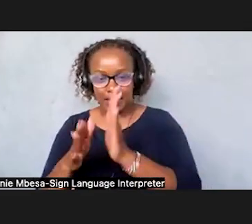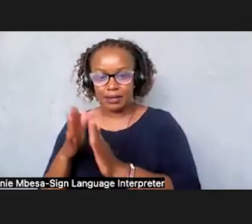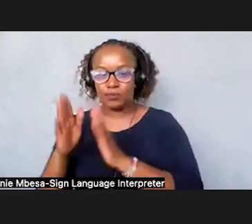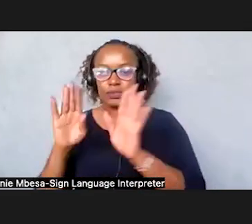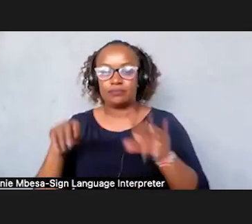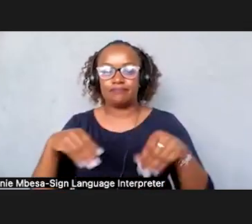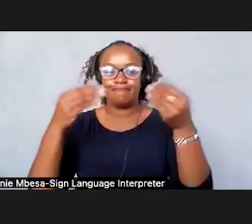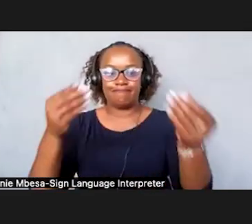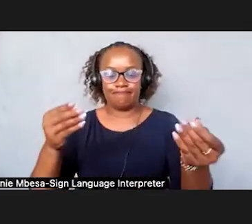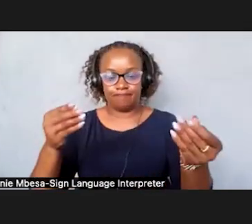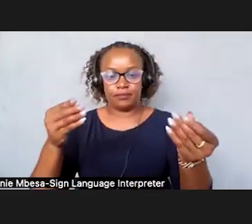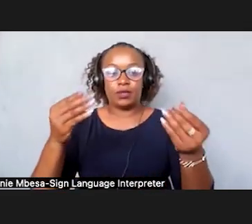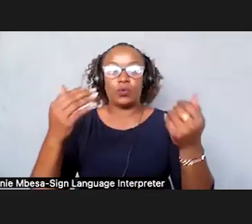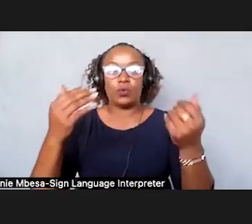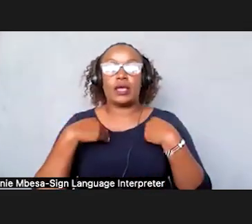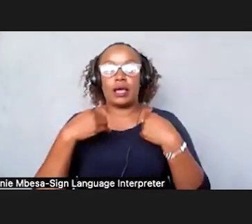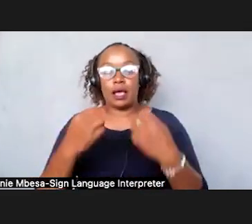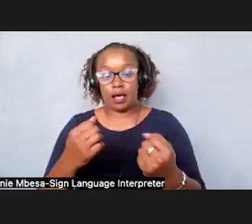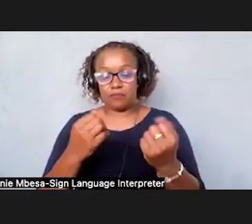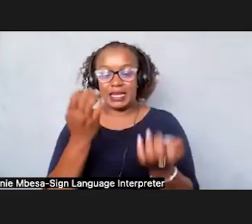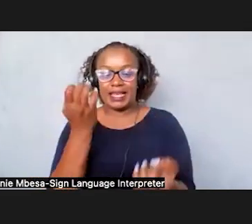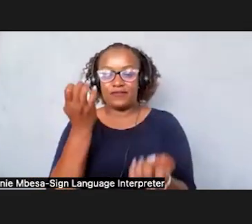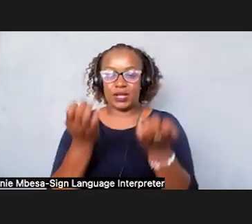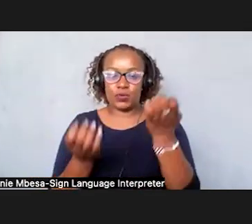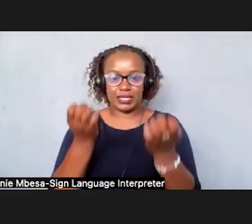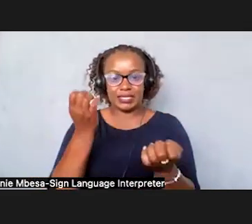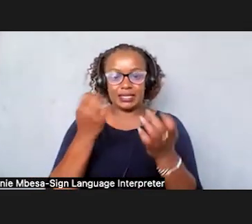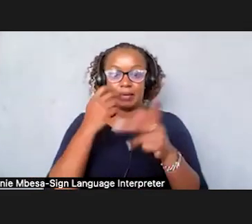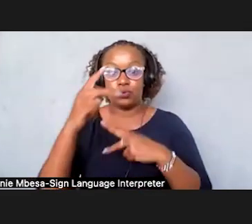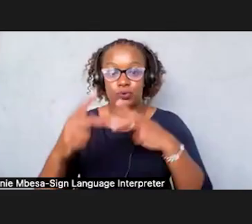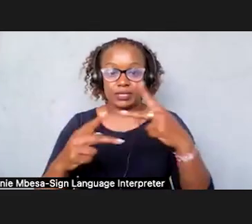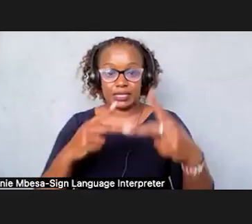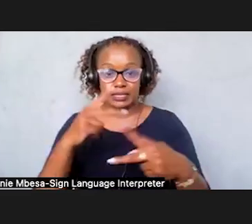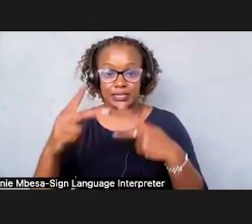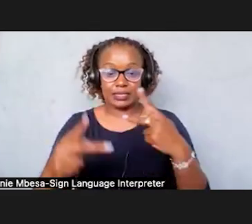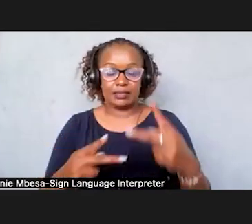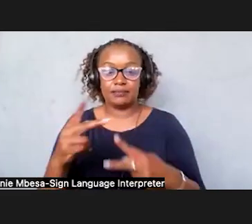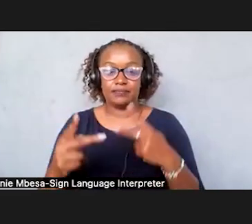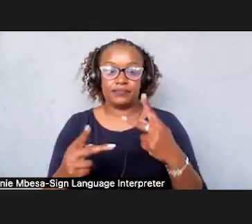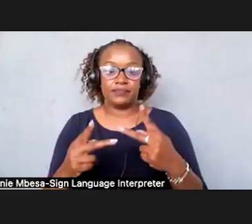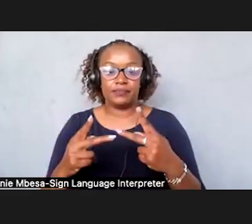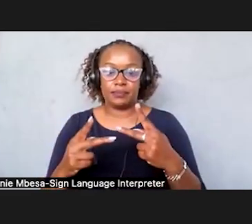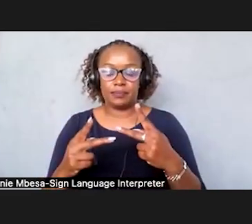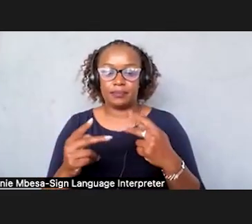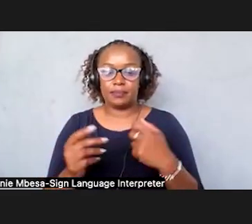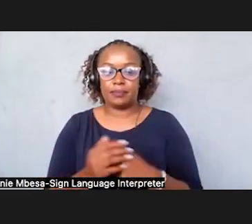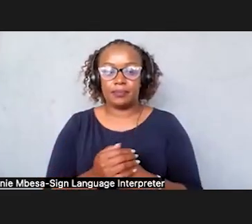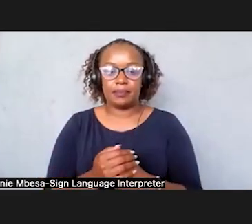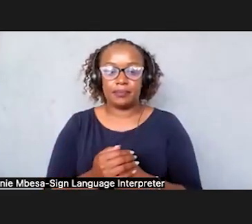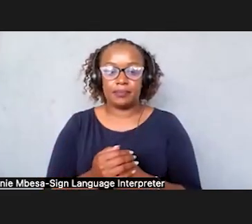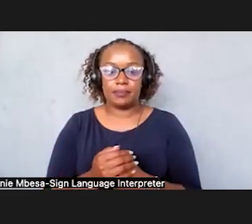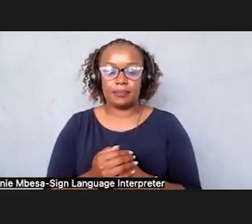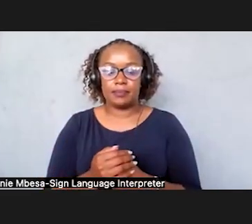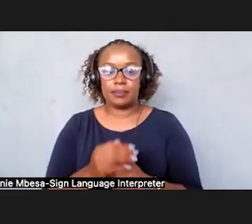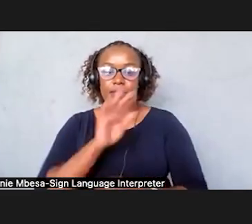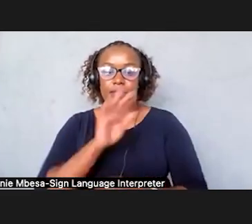been evaluating its progress. ሌላው ካፓሲቲ ስትሬንግዝን የማድረግ ቴክኒካል ሰፖርት በተለይ Capacity